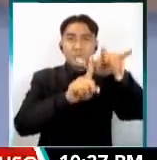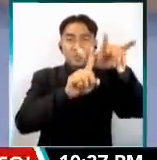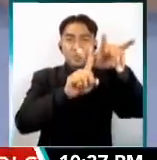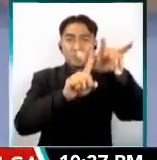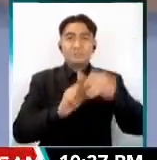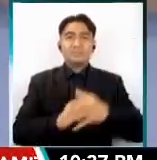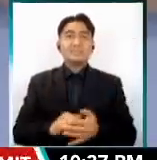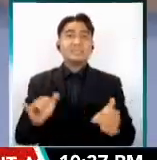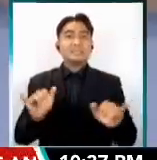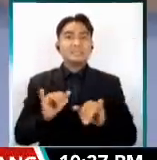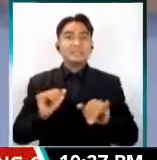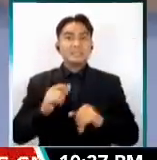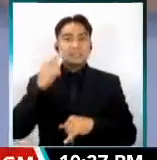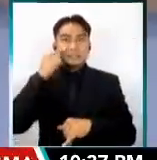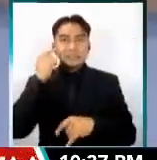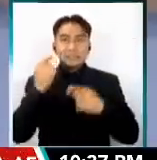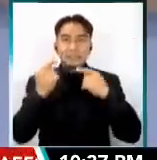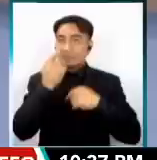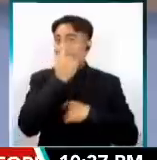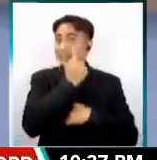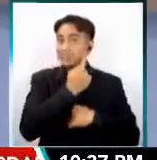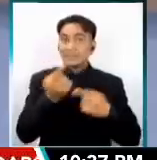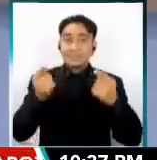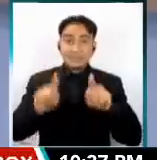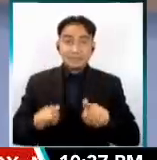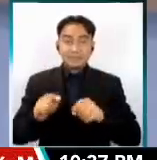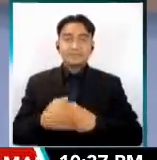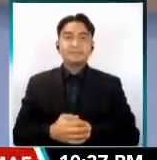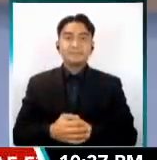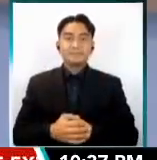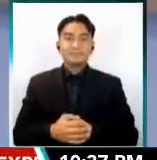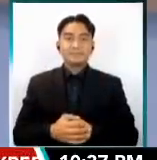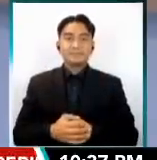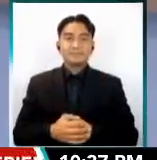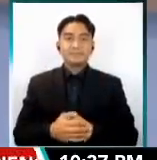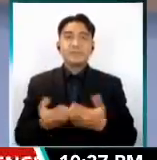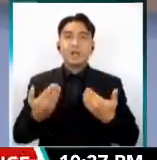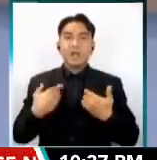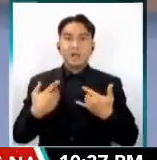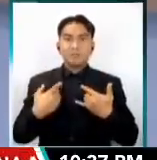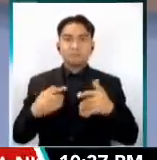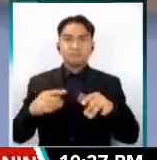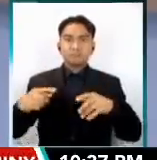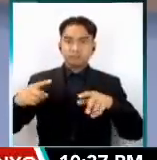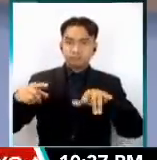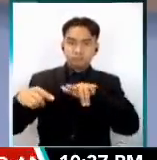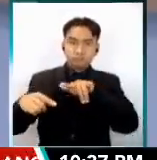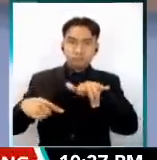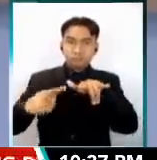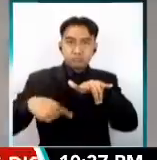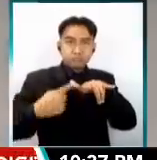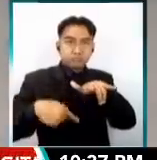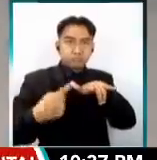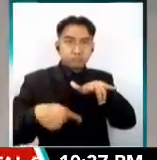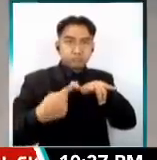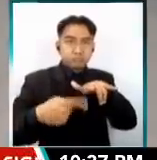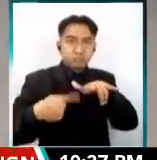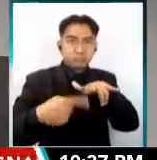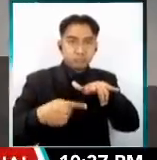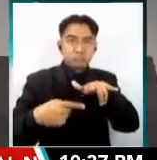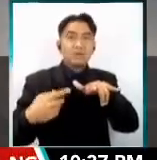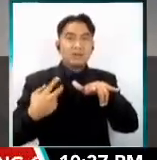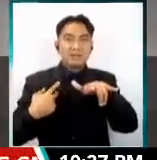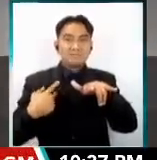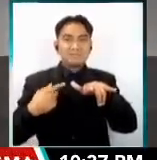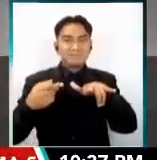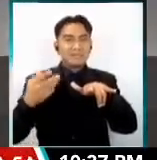May natagpuan pong bangkay sa wheel well o bandang gulong na pang-landing ng C-17 plane.